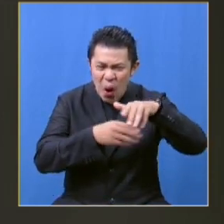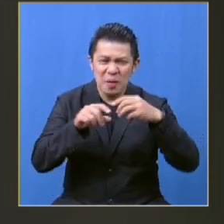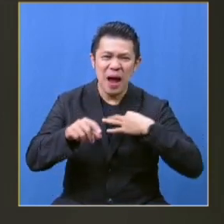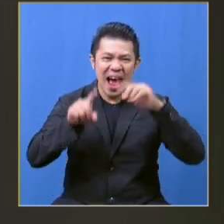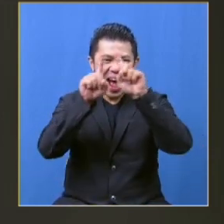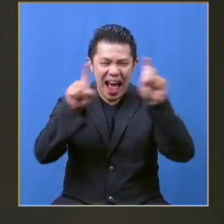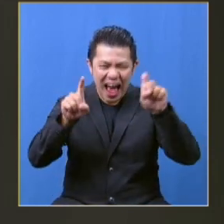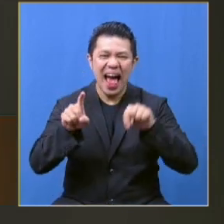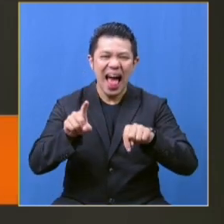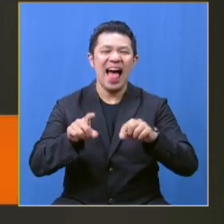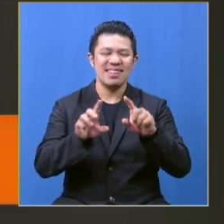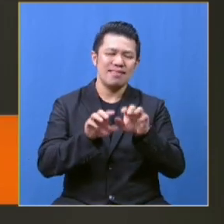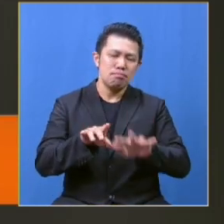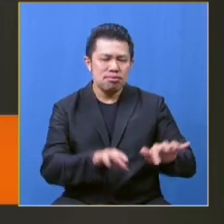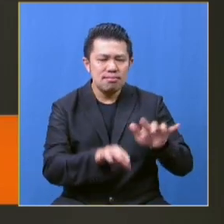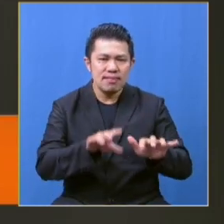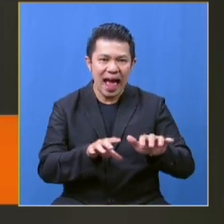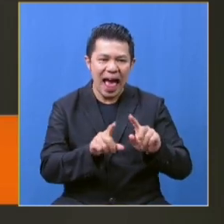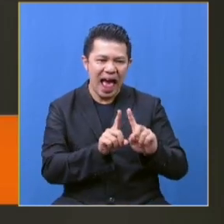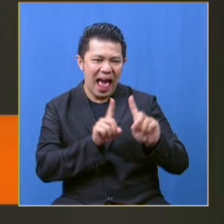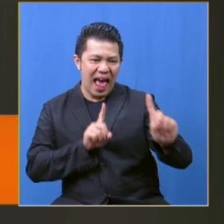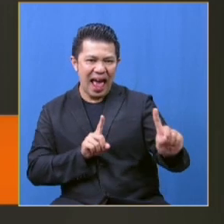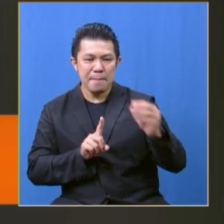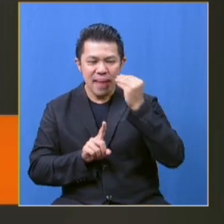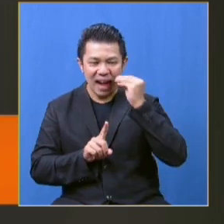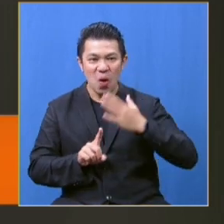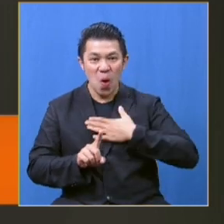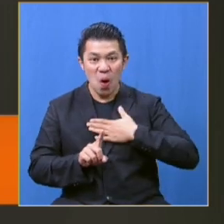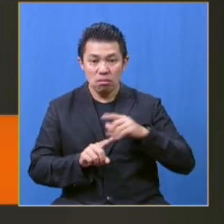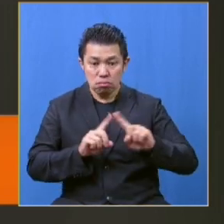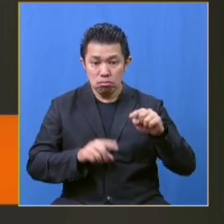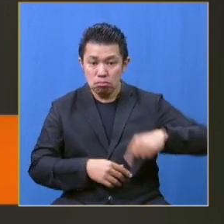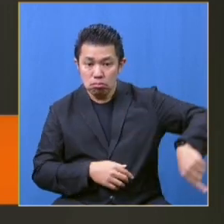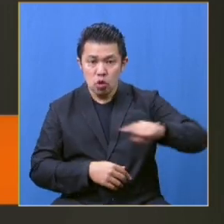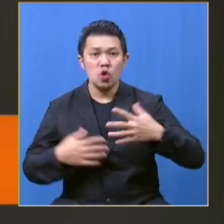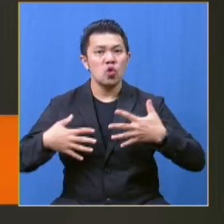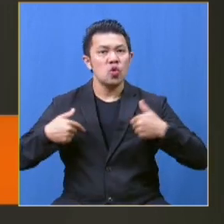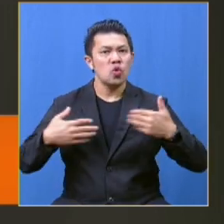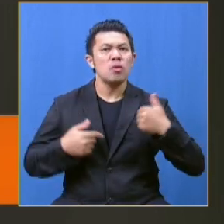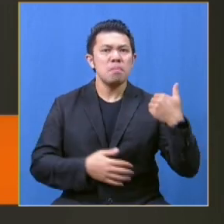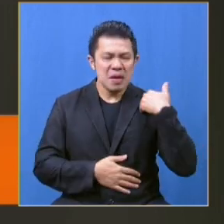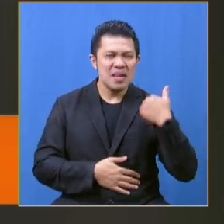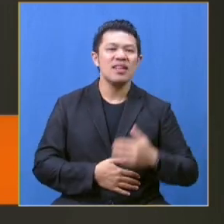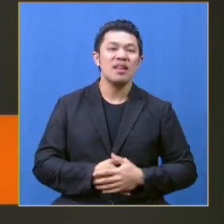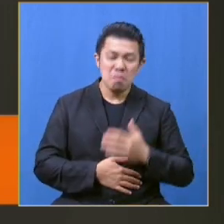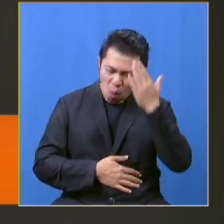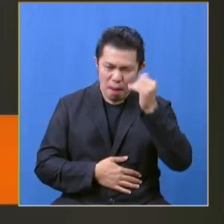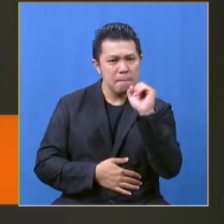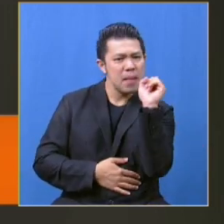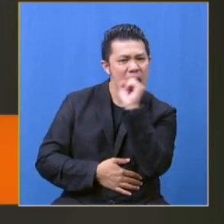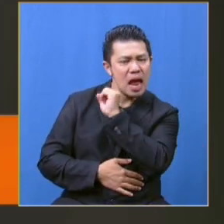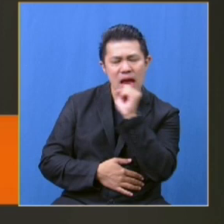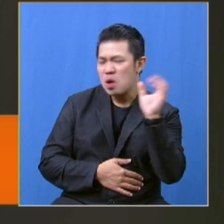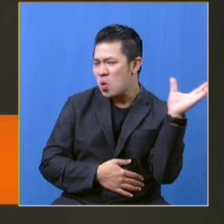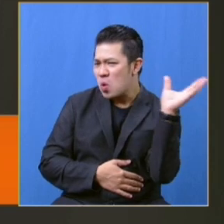ว้นระยะห่างกันเล่นกันอยู่ที่ระเบียงบ้านของตนเองแต่ว่าทุกคนมีความสุขร่วมกันได้ค่ะได้ฟังเสียงดนตรีเพราะๆไป